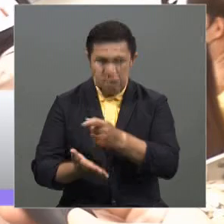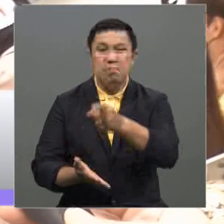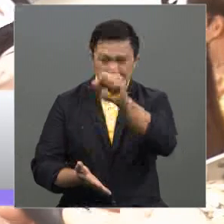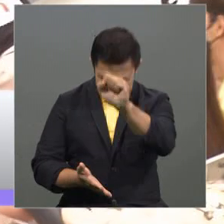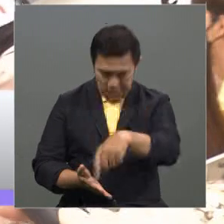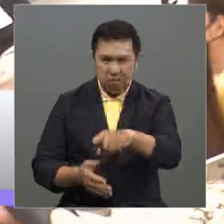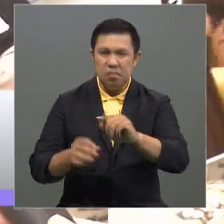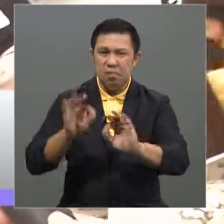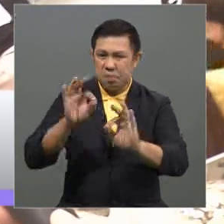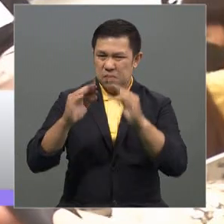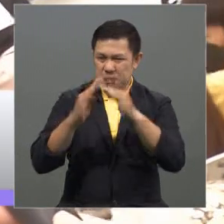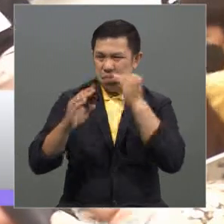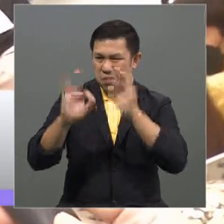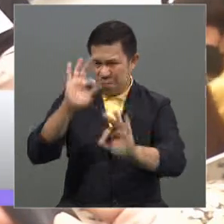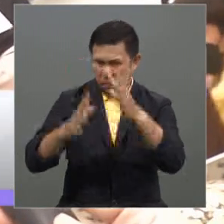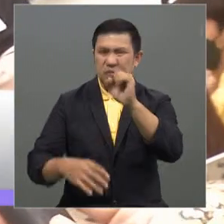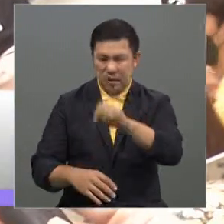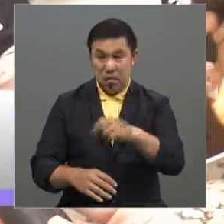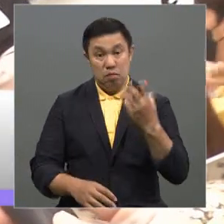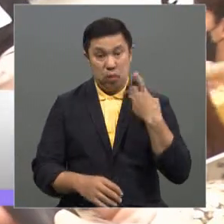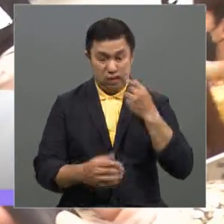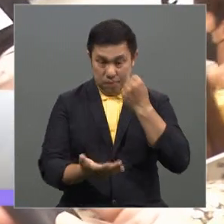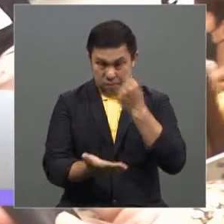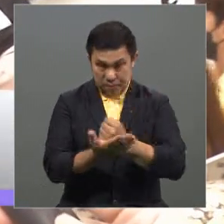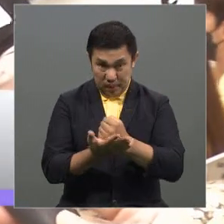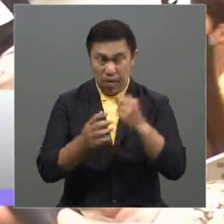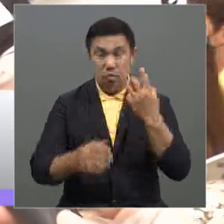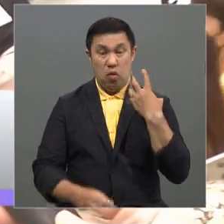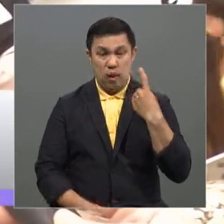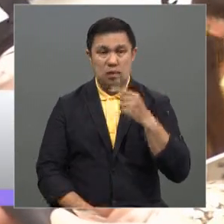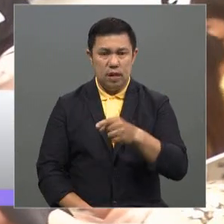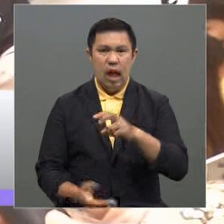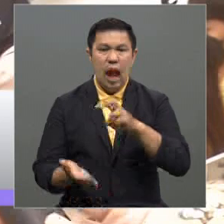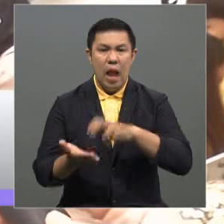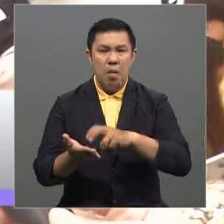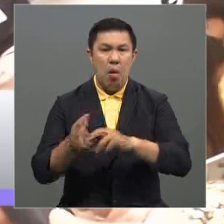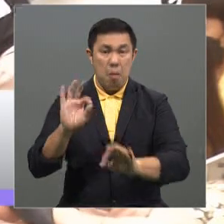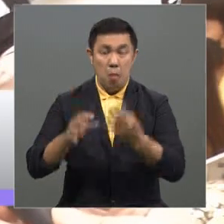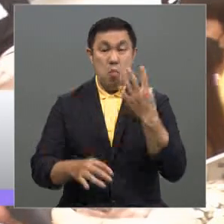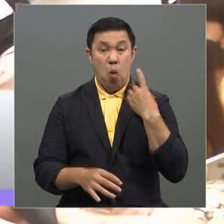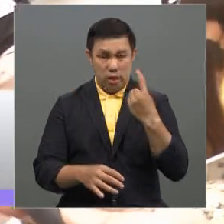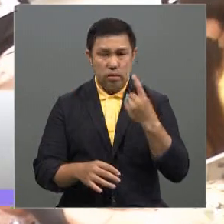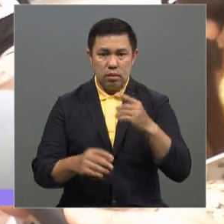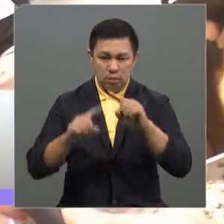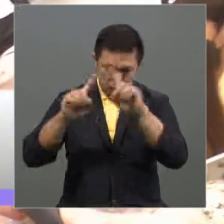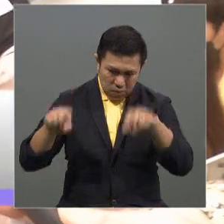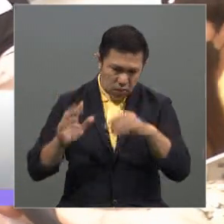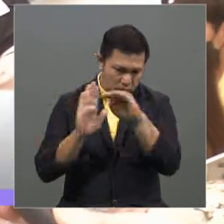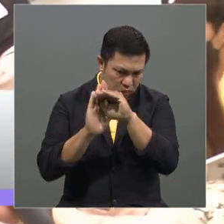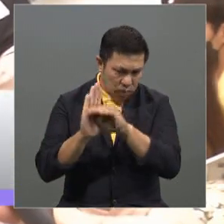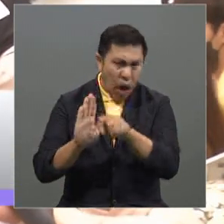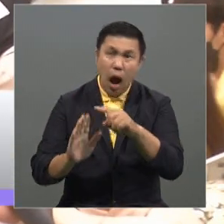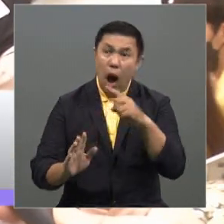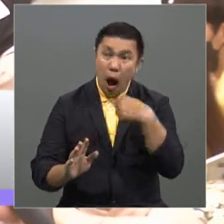จริงอันนี้คือที่เราออกไปตั้งแต่เมื่อวานคือหนังสือฉบับแรกที่ออกคือหนังสือรับรองผู้ประสบภัย ขาก็จะแจ้งเลยว่าเขาอยู่ในฐานะเ